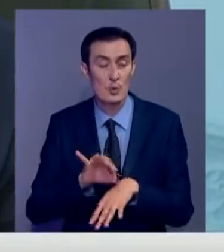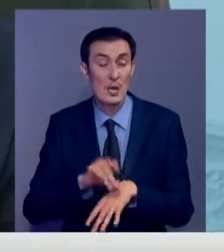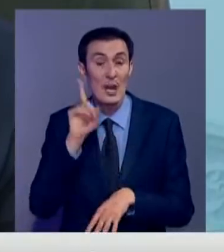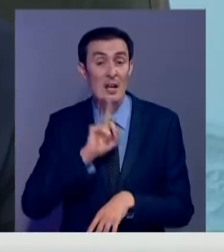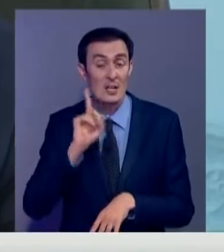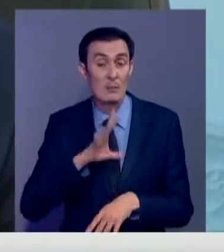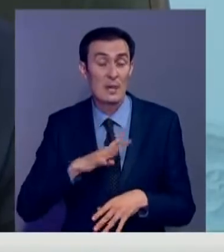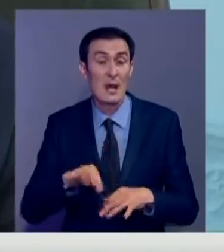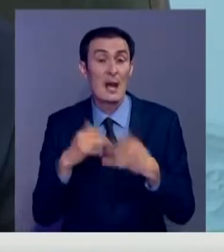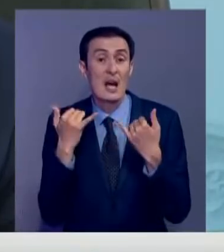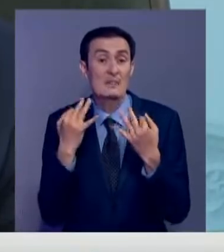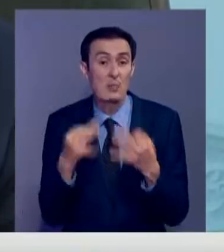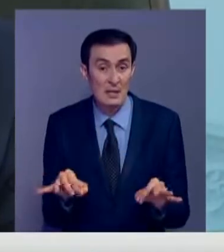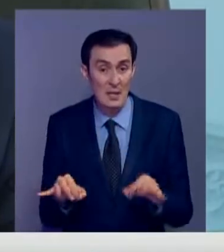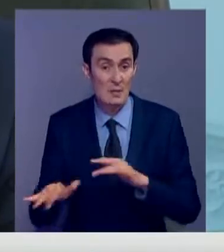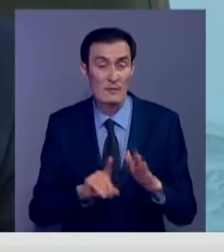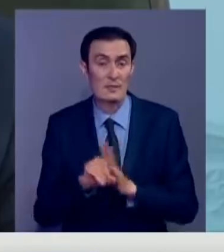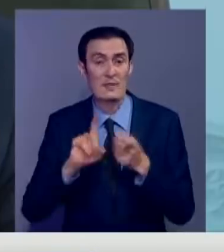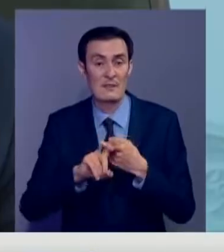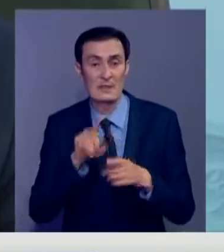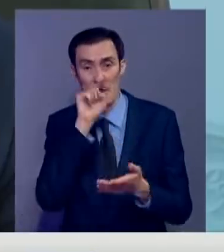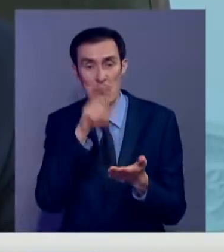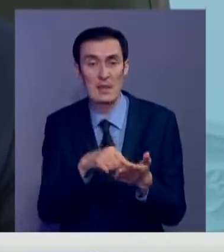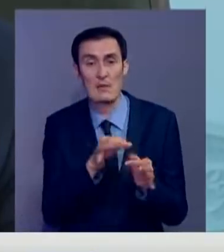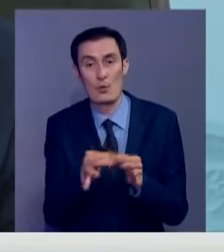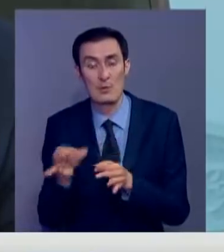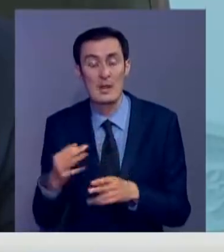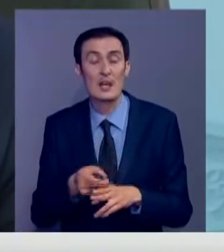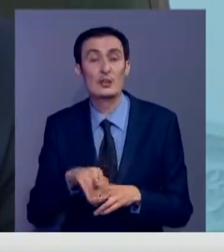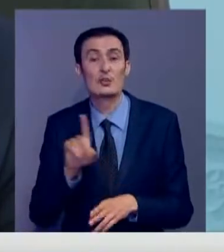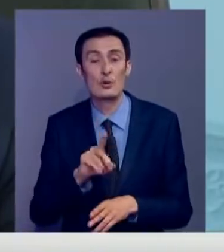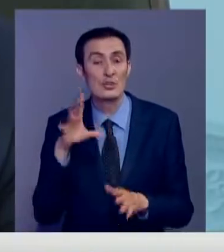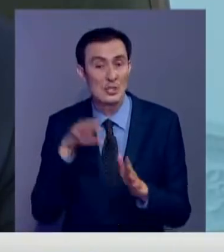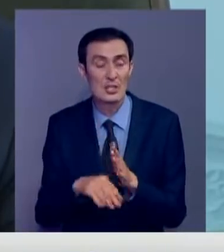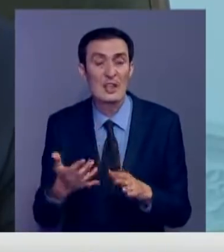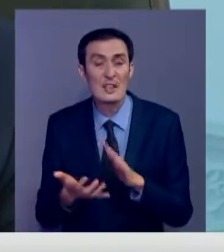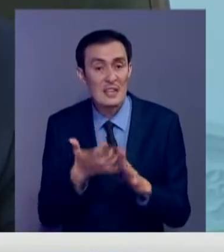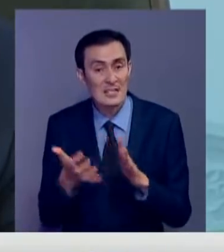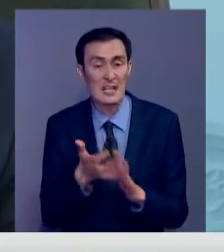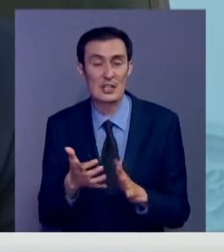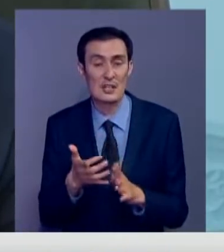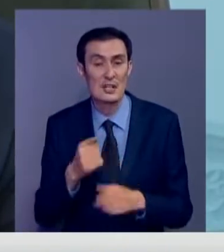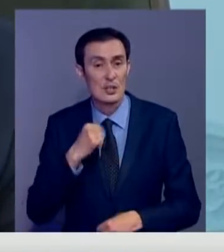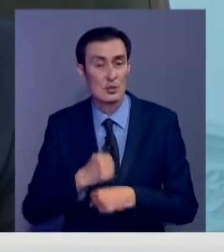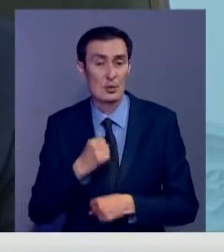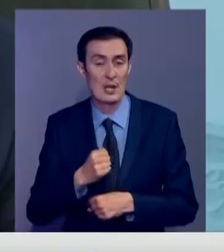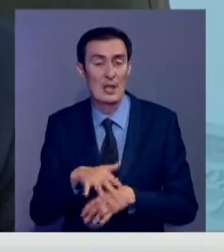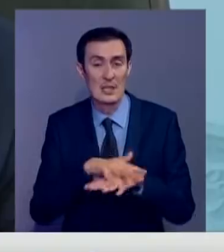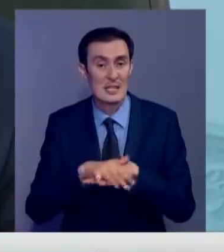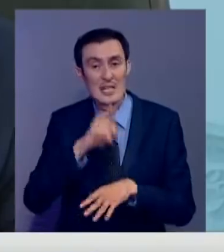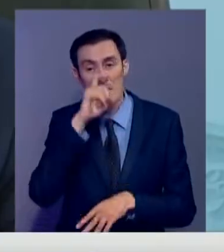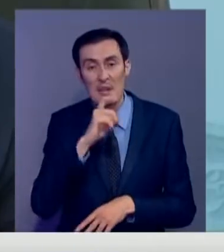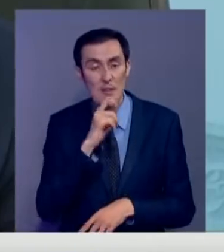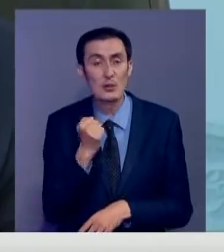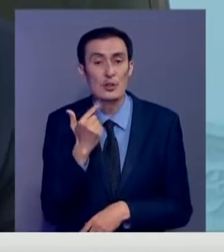только ослабили карантинные меры, инфекция проникла в районы. О чем это говорит? По-моему, недостаточная ответственность населения и непонимание